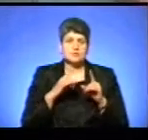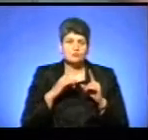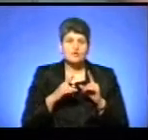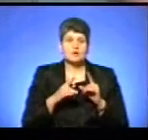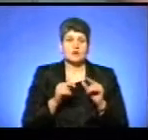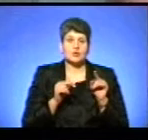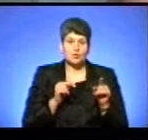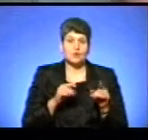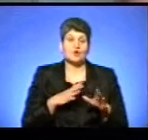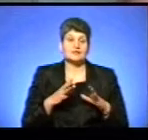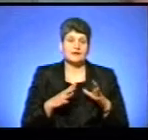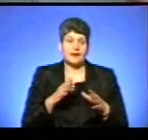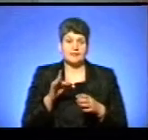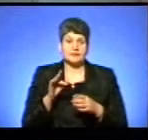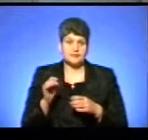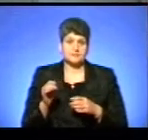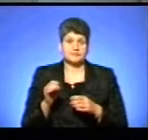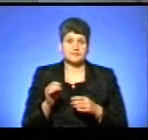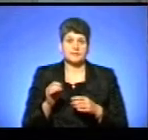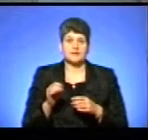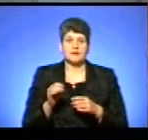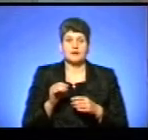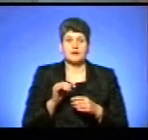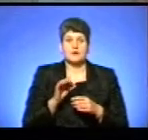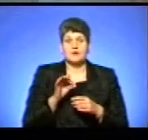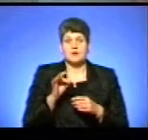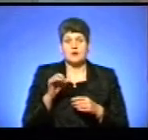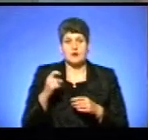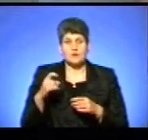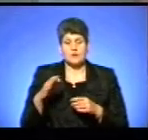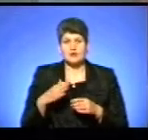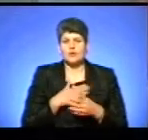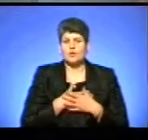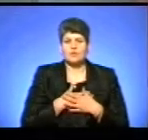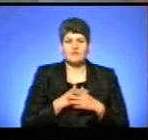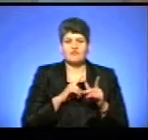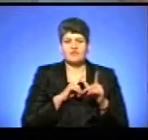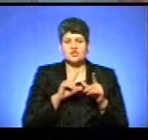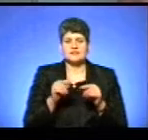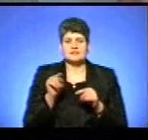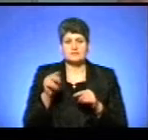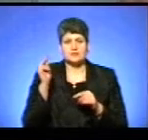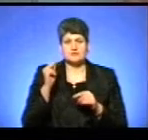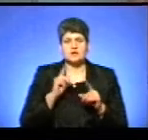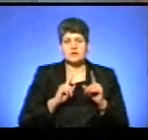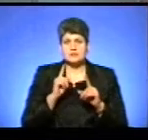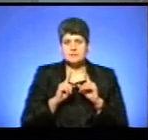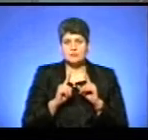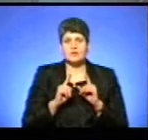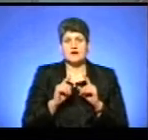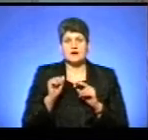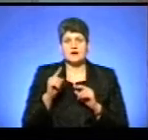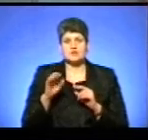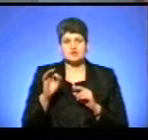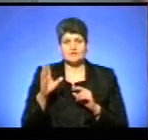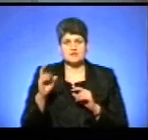саме його тренер Леонід Графов, який любив поїжджати з ним на навчально-тренувальні збори до Азовського, на